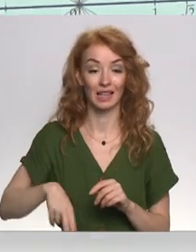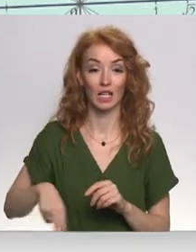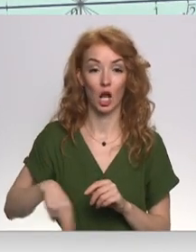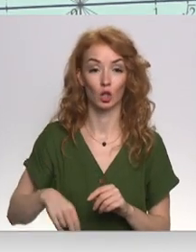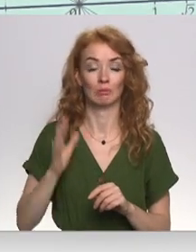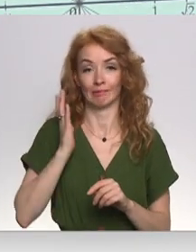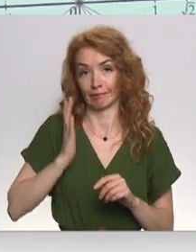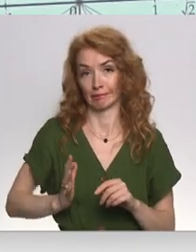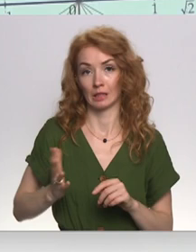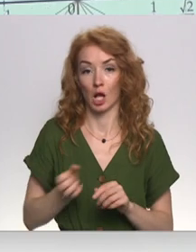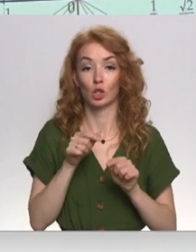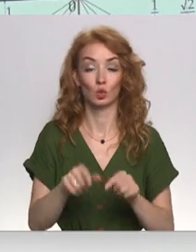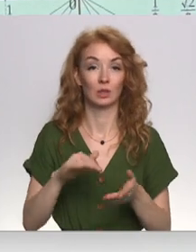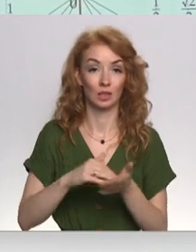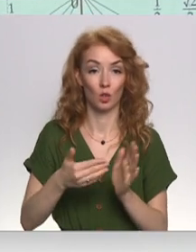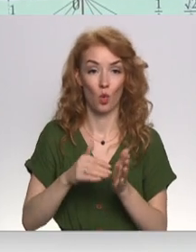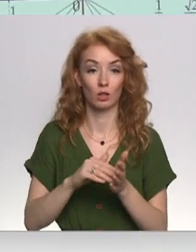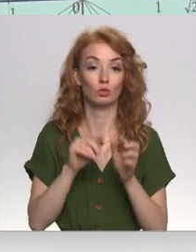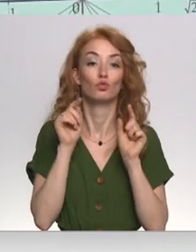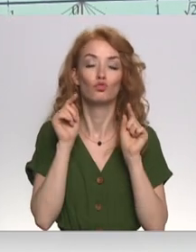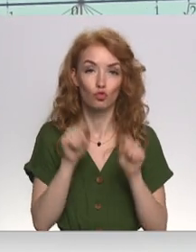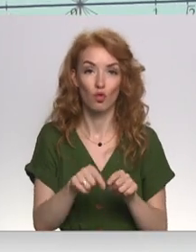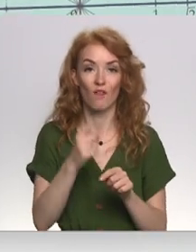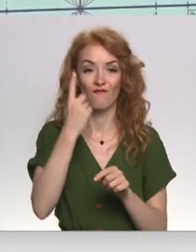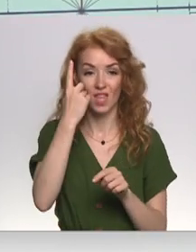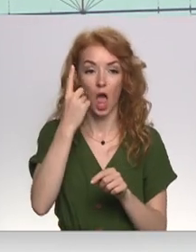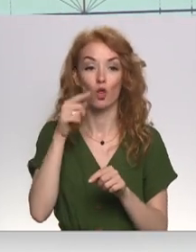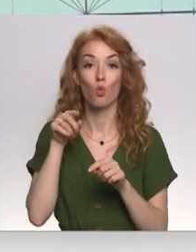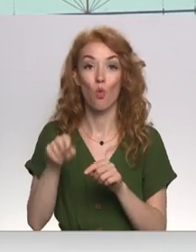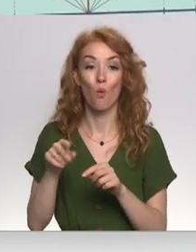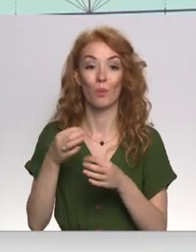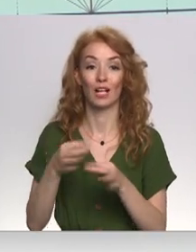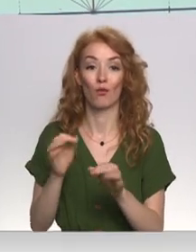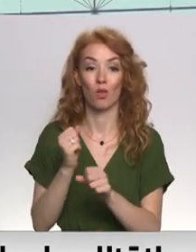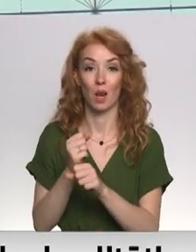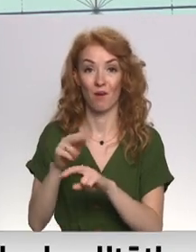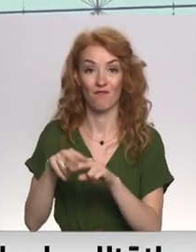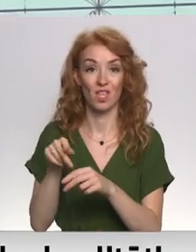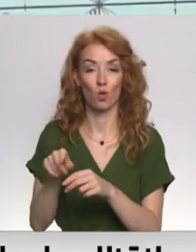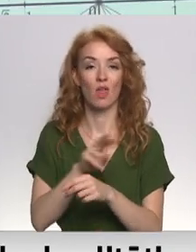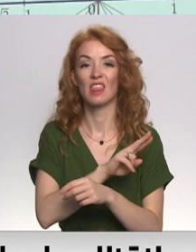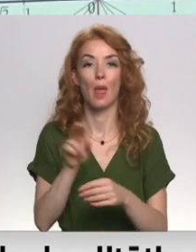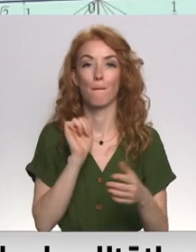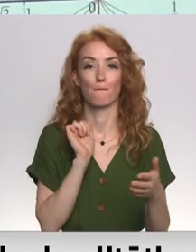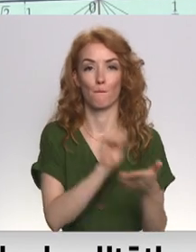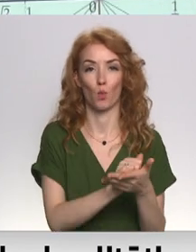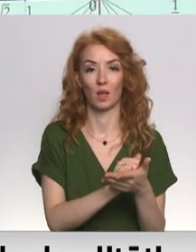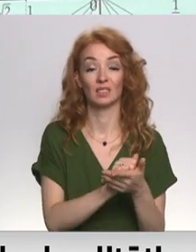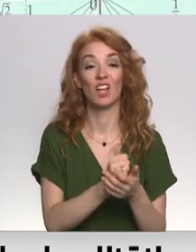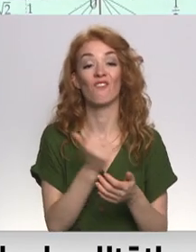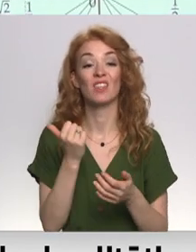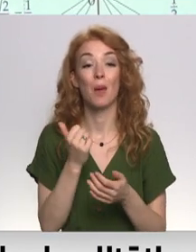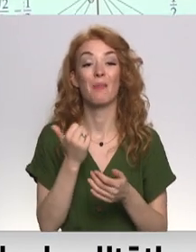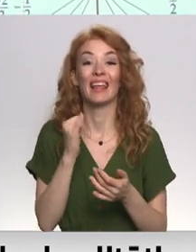ar šo situāciju, viņš vienkārši iespējams šo vienu konkrēto X vakanci it kā nenopublicē, it kā viņam nevajag, bet